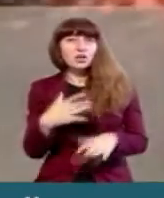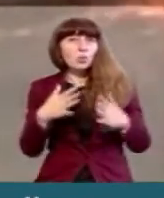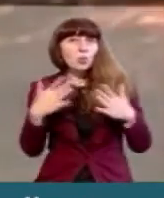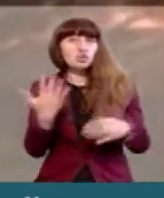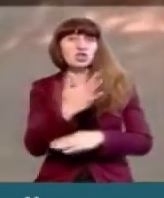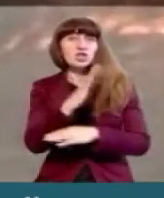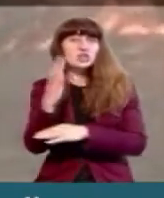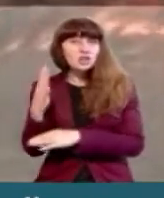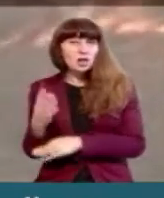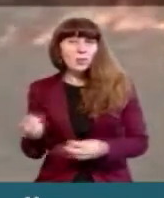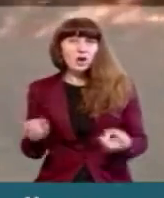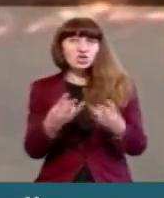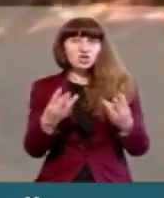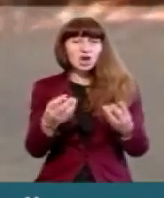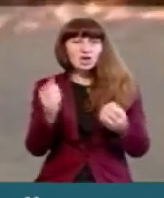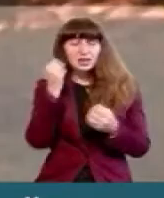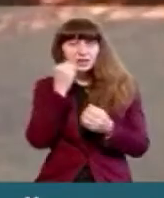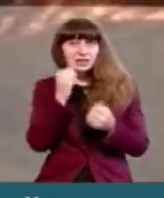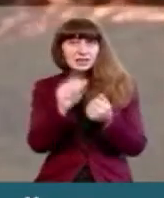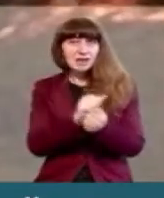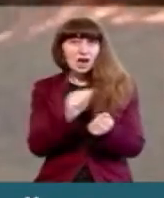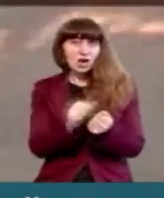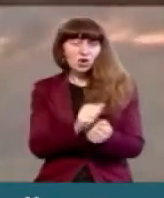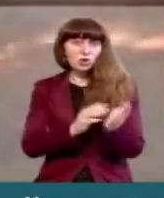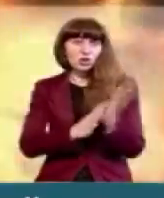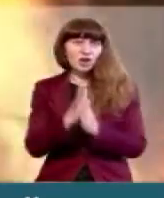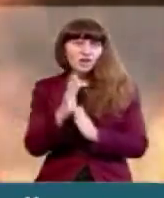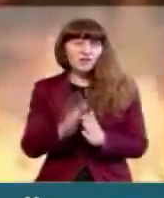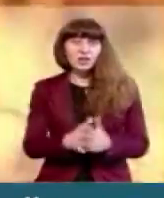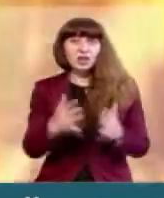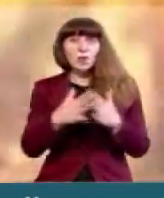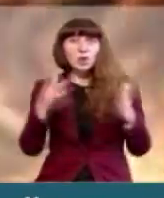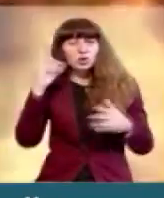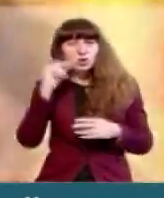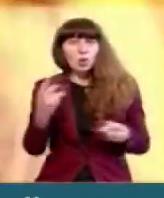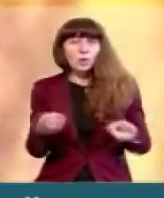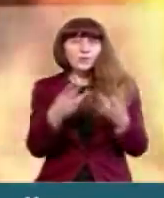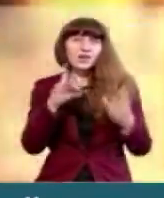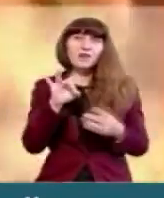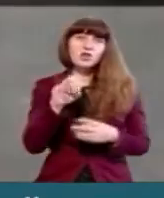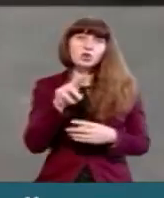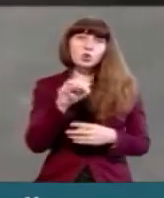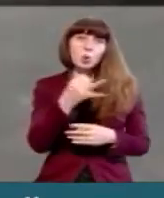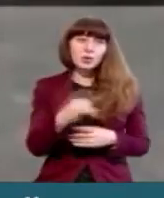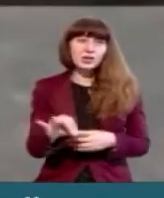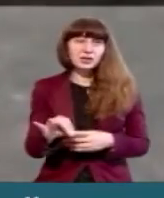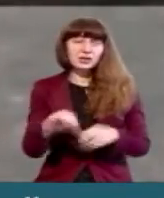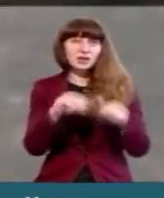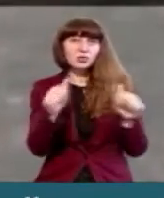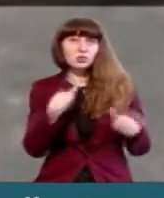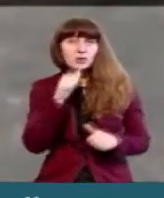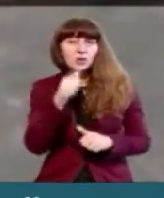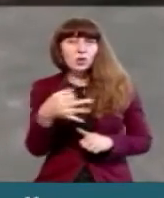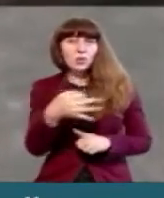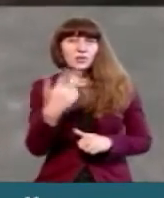вызывают лесные пожары и пал травы. С начала пожароопасного периода наибольшее количество возгораний дровостоя зарегистрировано в